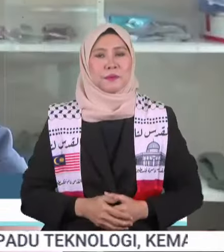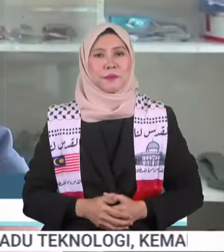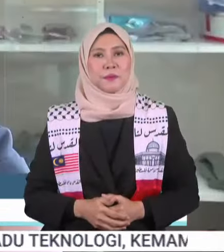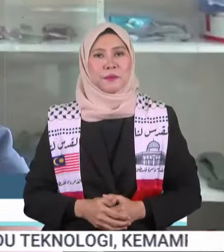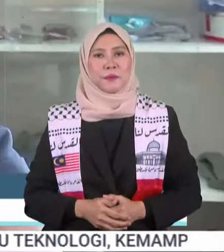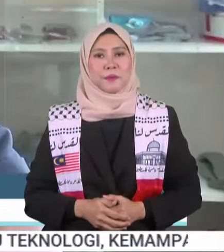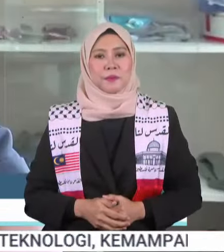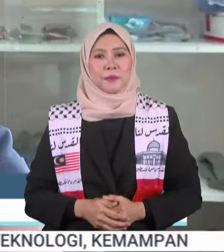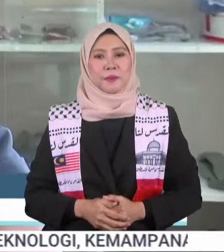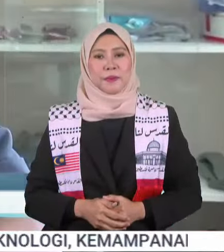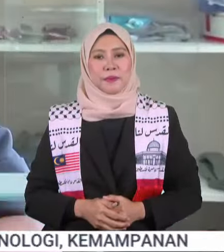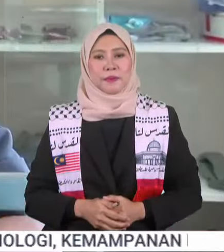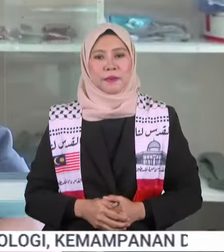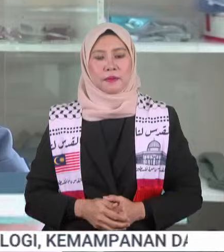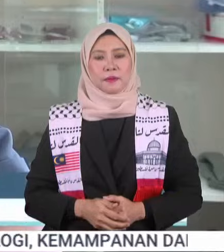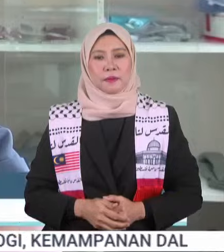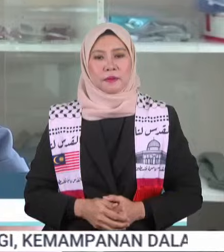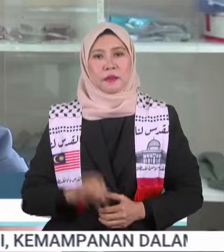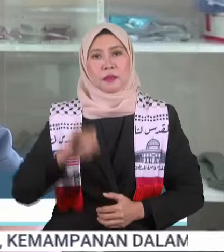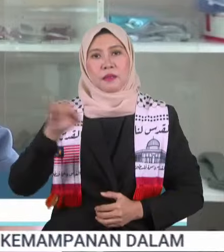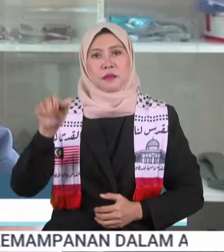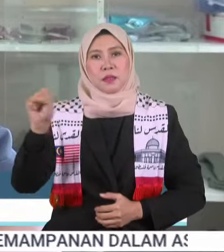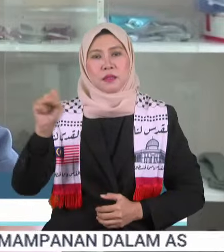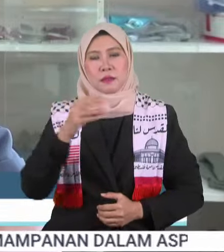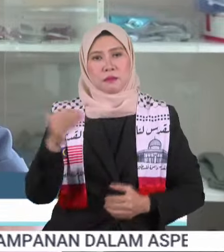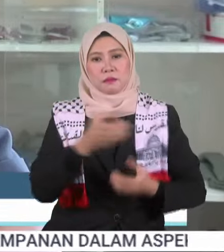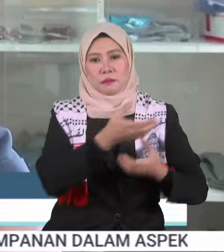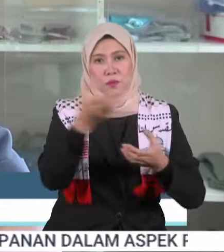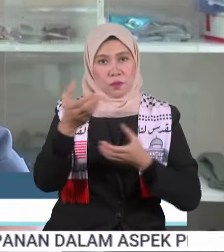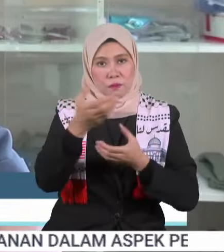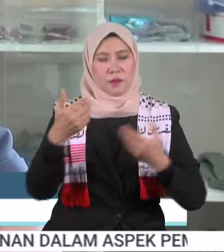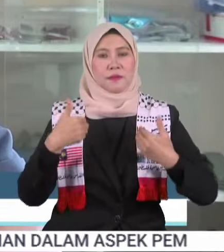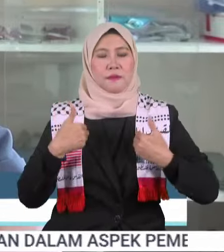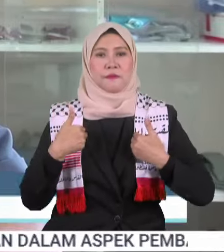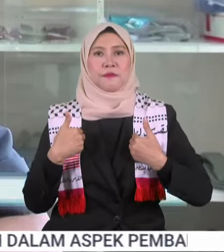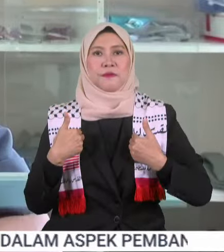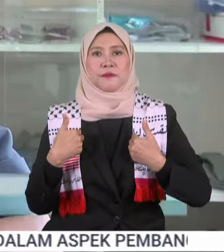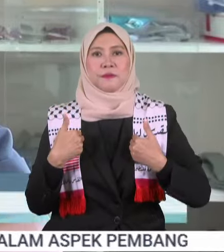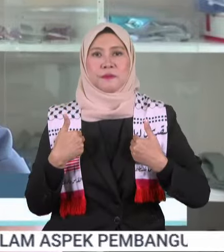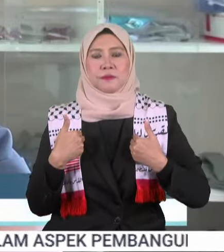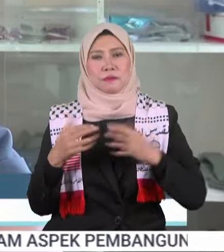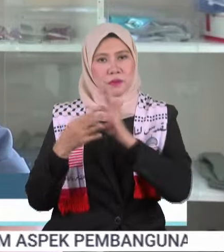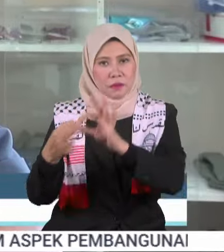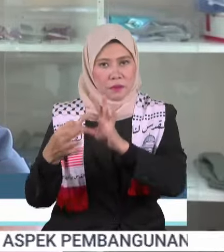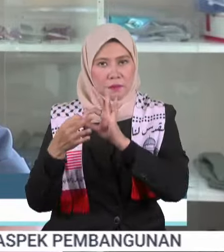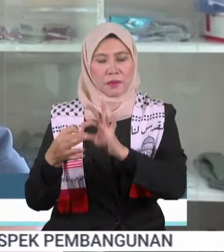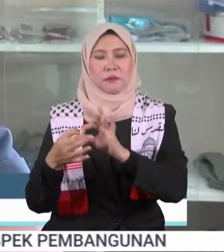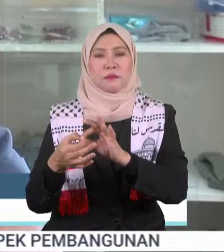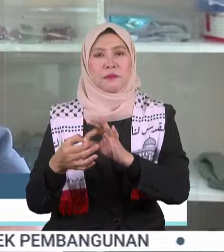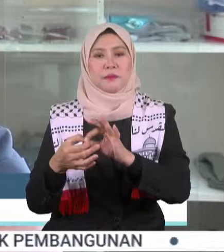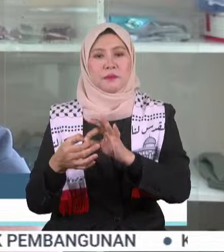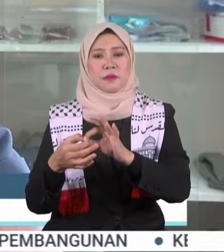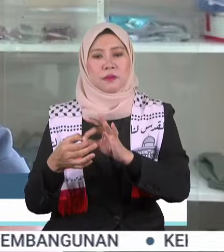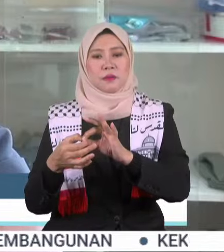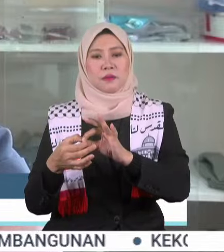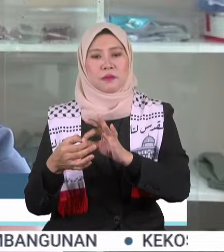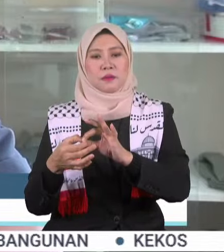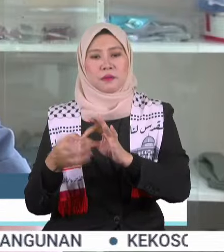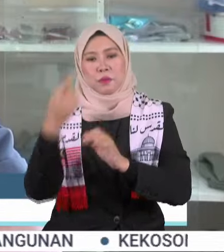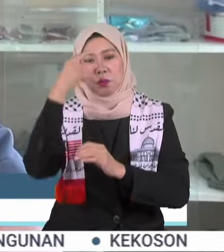Dari segi kolibri dengan JAS ada sistem tube well dan juga dam tu, itu sangat-sangat membantu dari segi